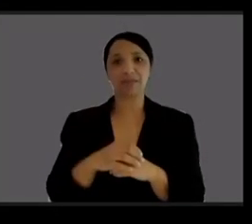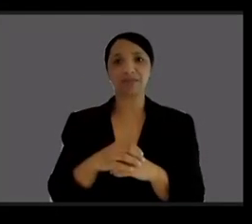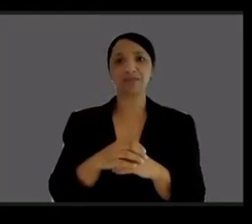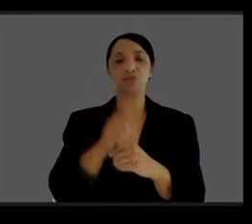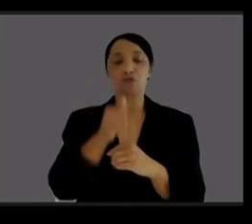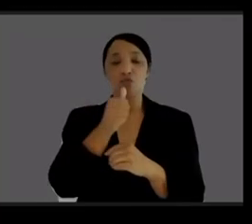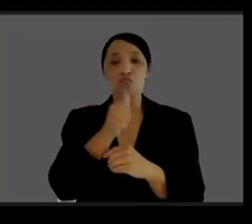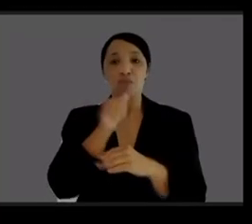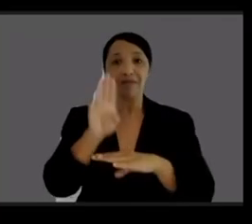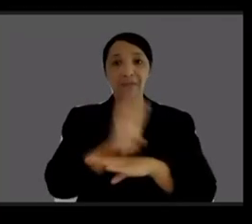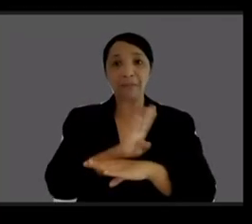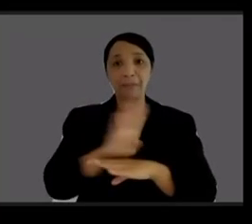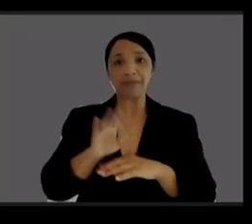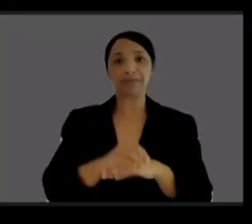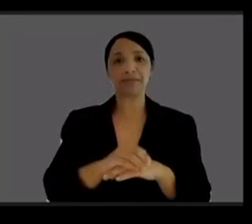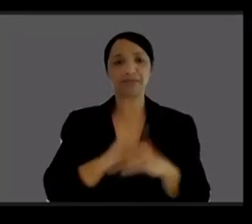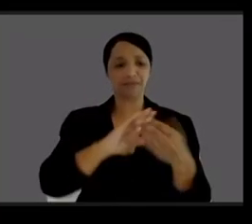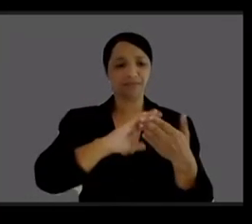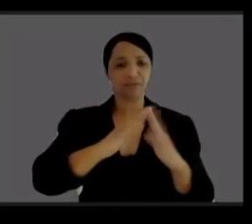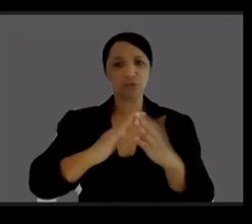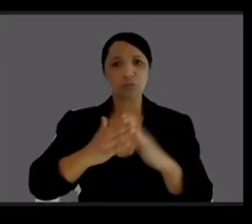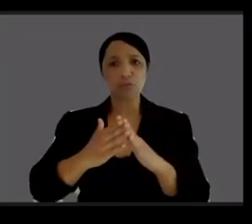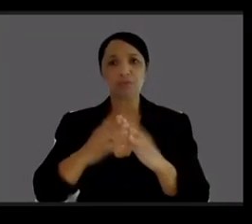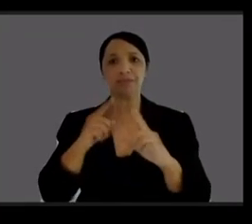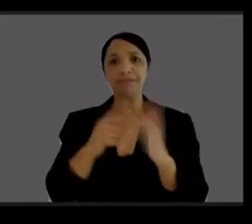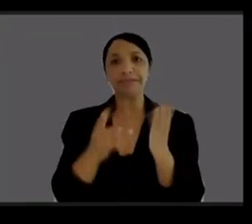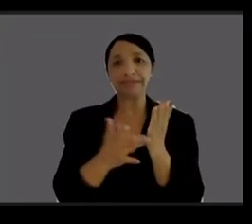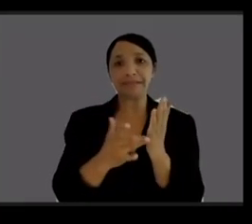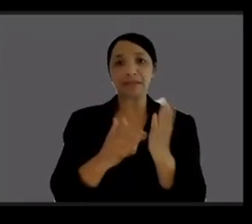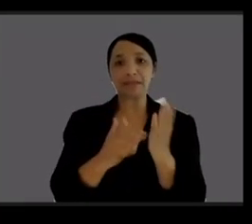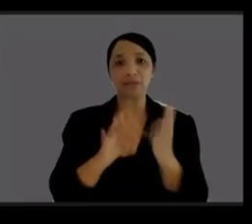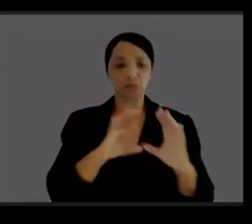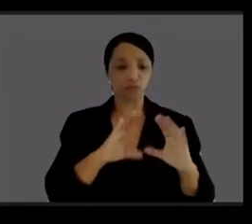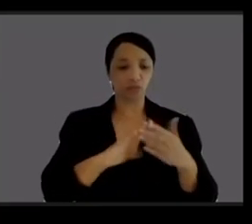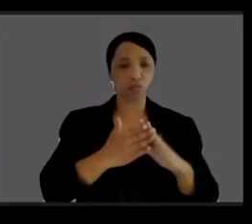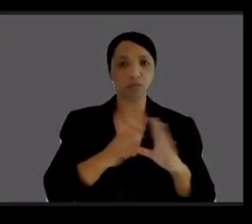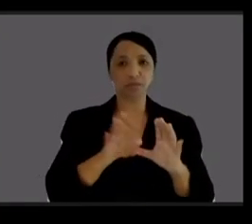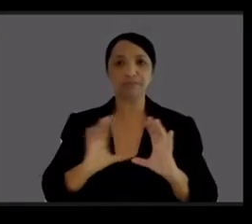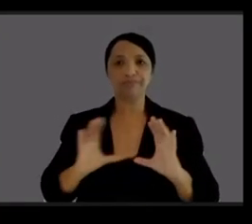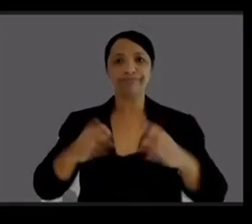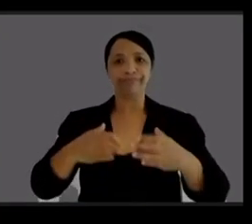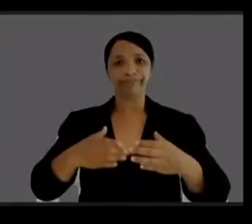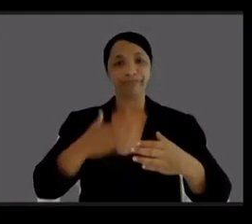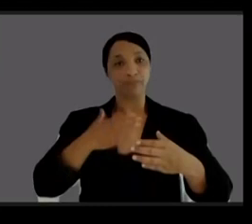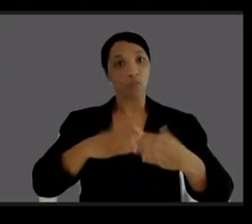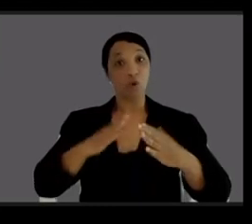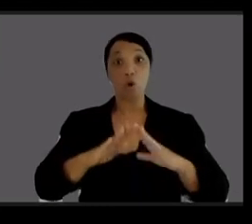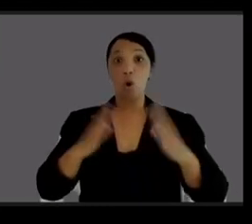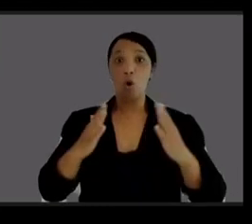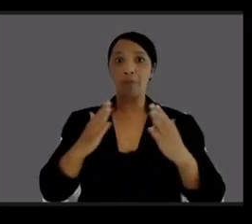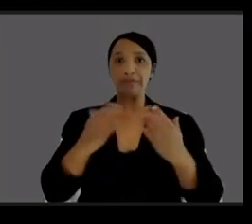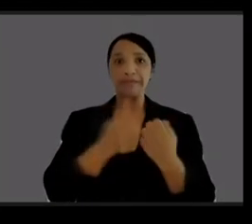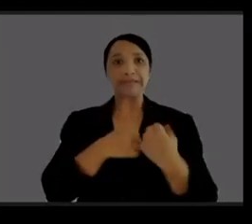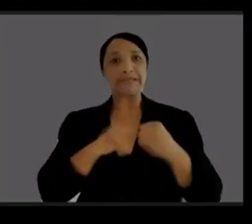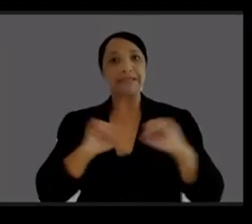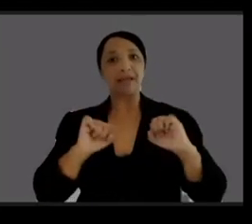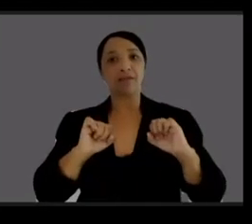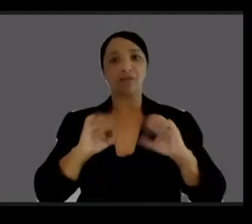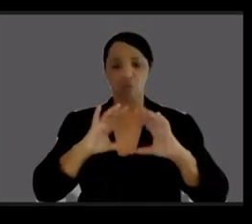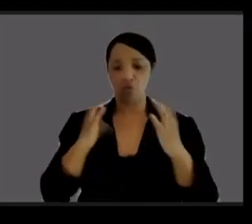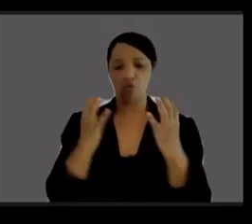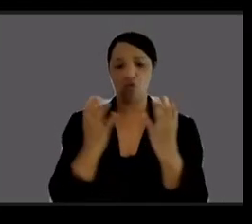会和技术界齐聚一堂，共同完成推进开放、安全和全球化互联网的重要任